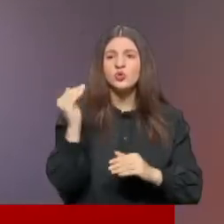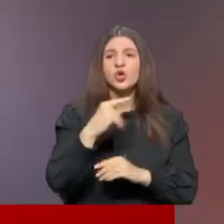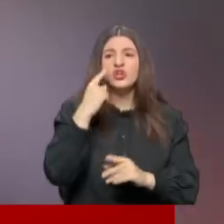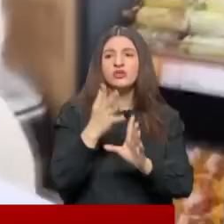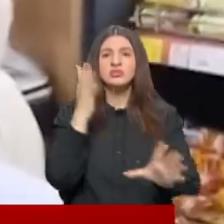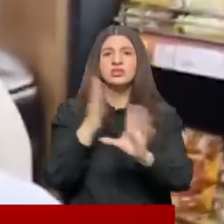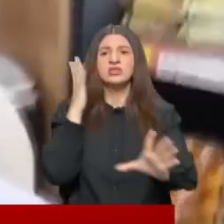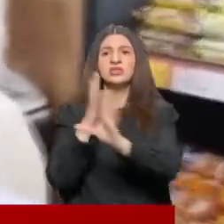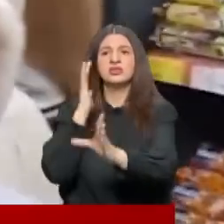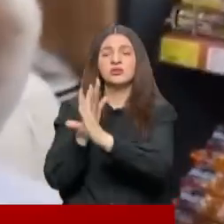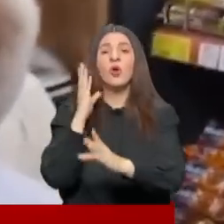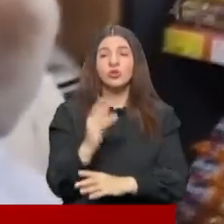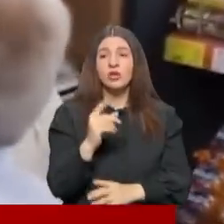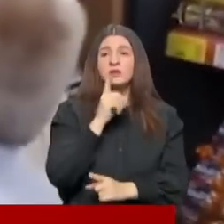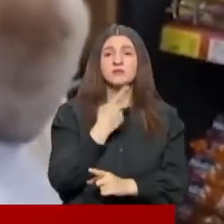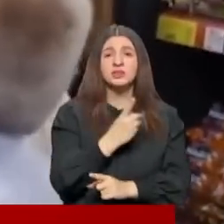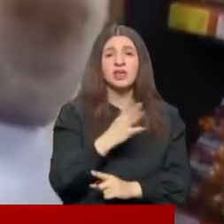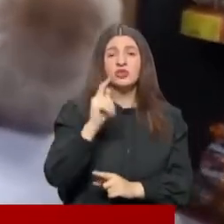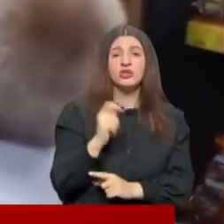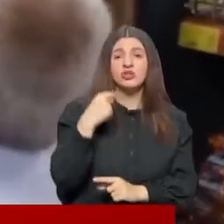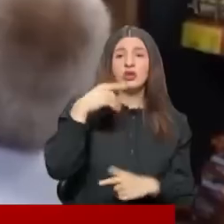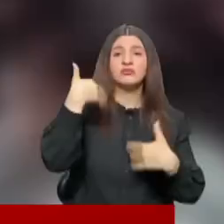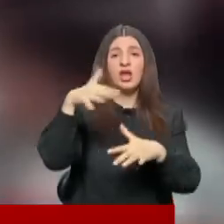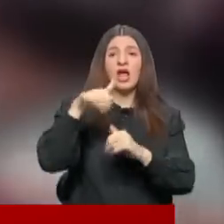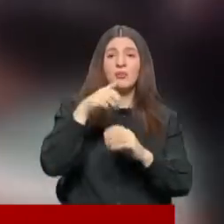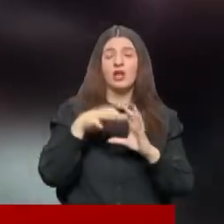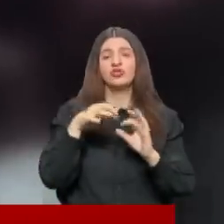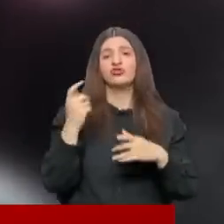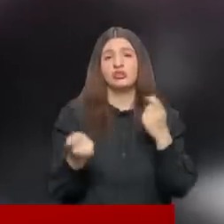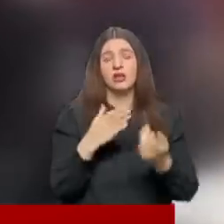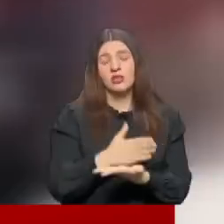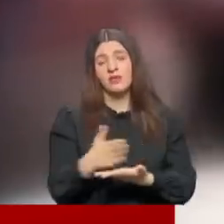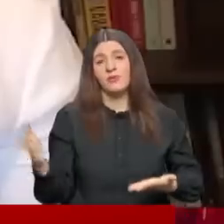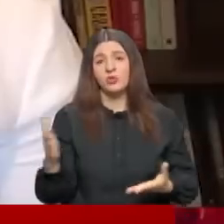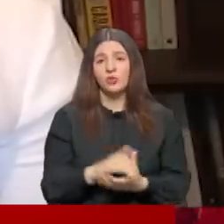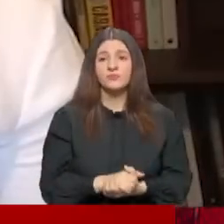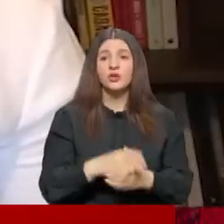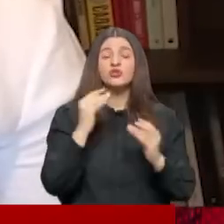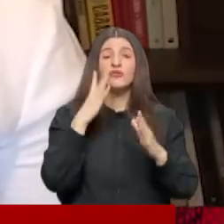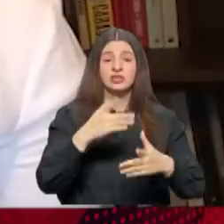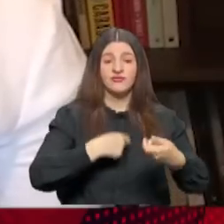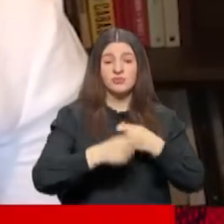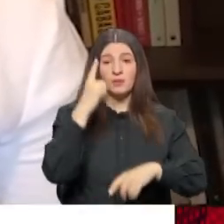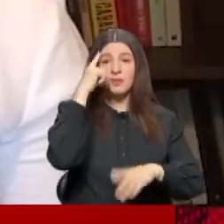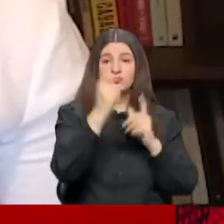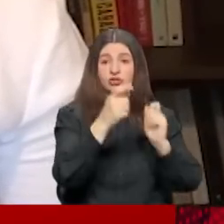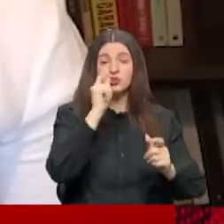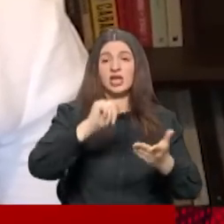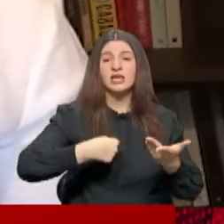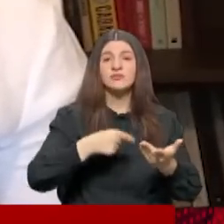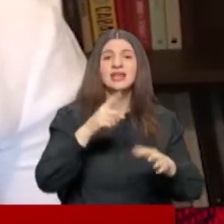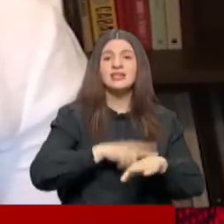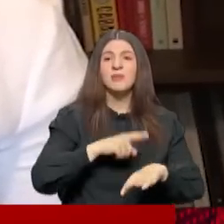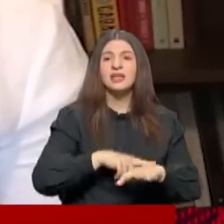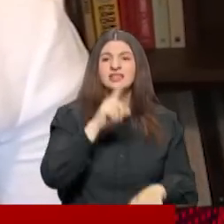şeker kuyrukları uzayıp giderken yüz binlerce tonluk şeker ithalatı ile ilgili çalışmalar da devam ediyor. Birçok firma başvurmuş. İmza